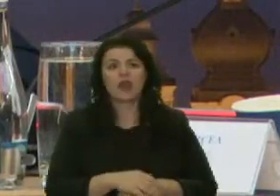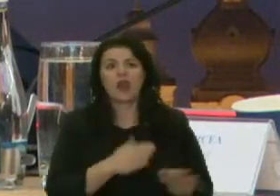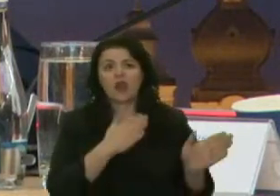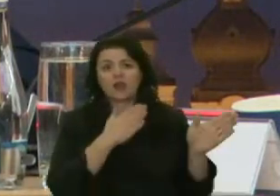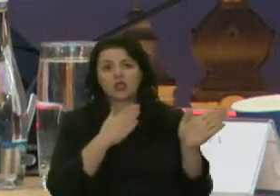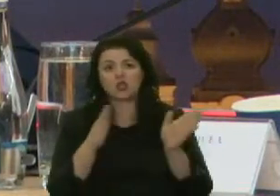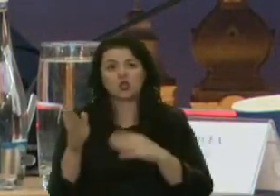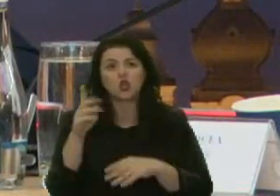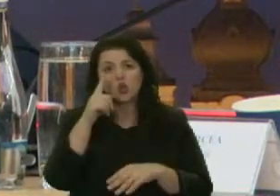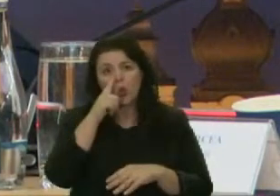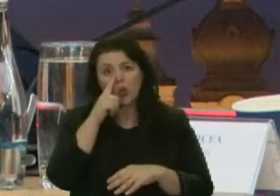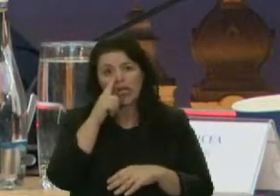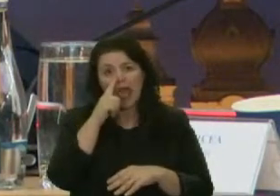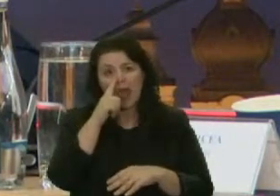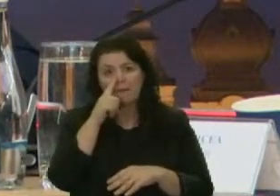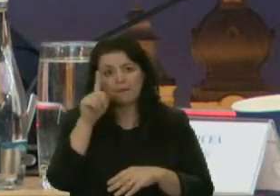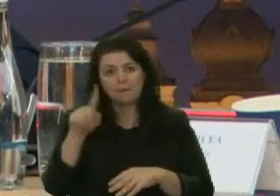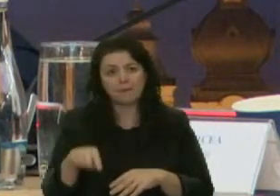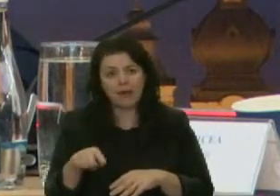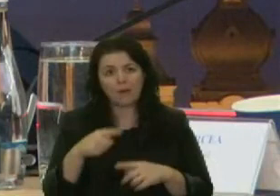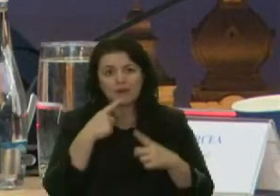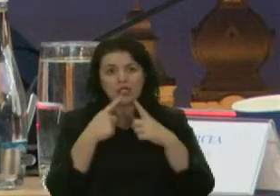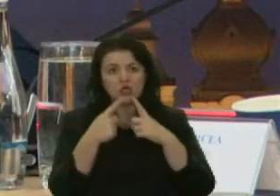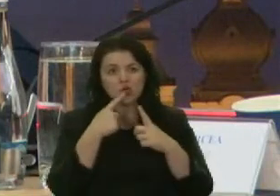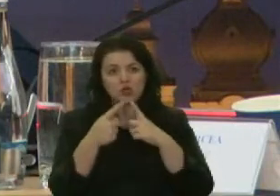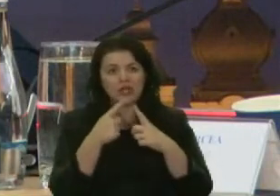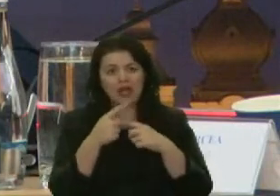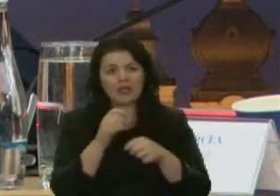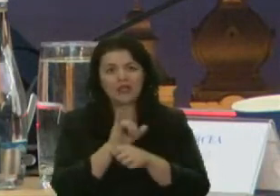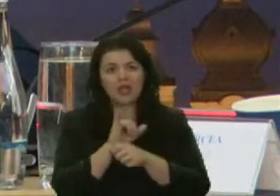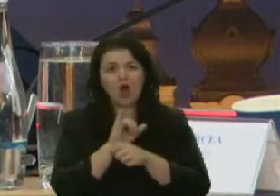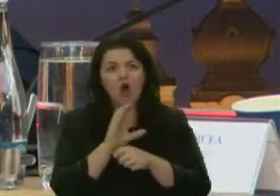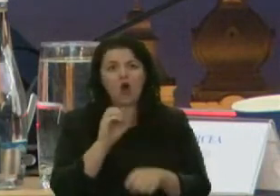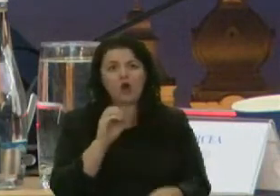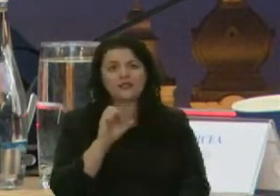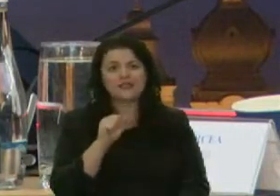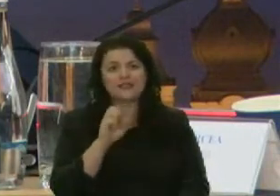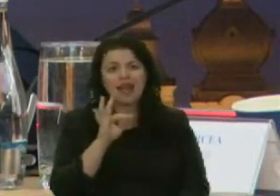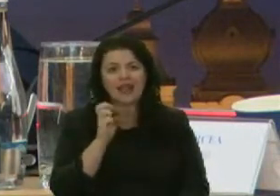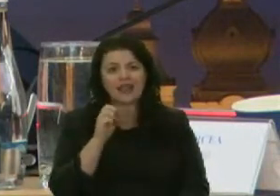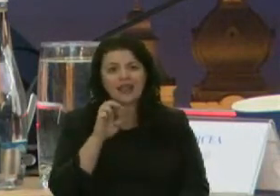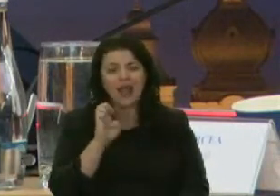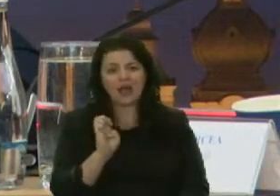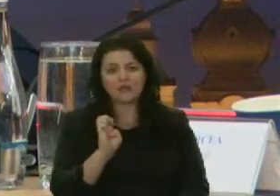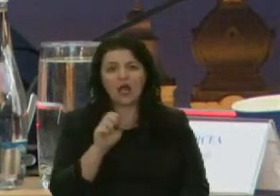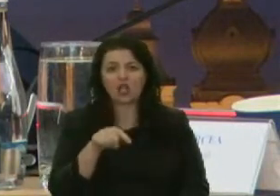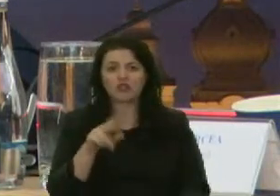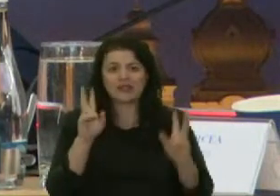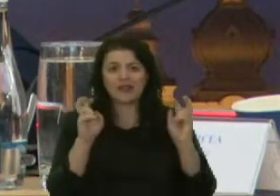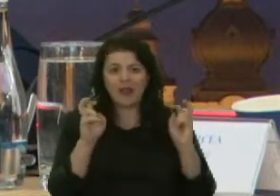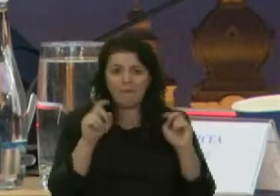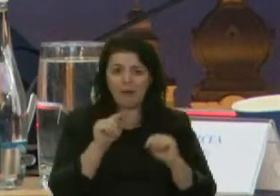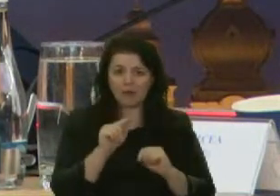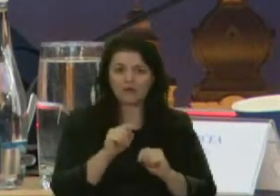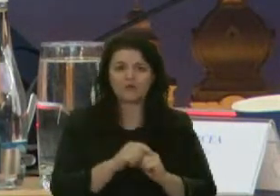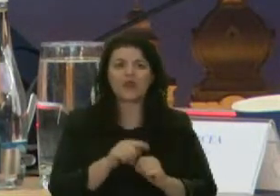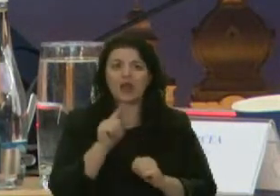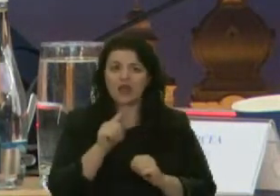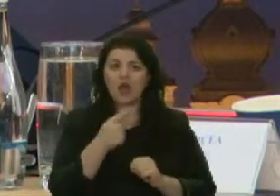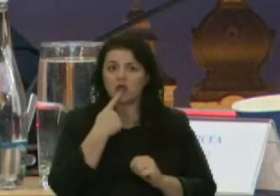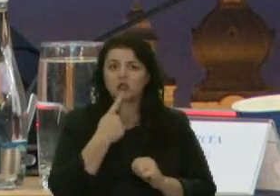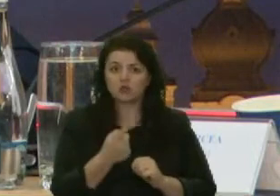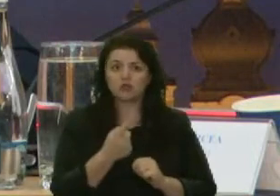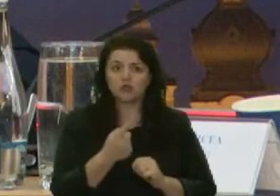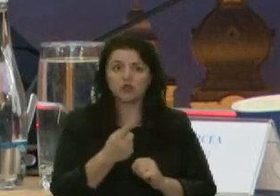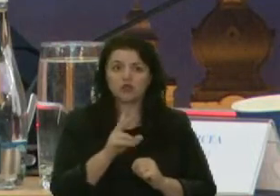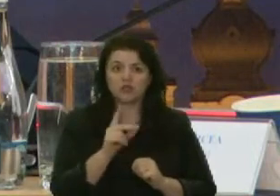luna iunie am discutat cu domnul director constantă directorul Spitalului Municipal această temă domnia sa mi a ridicat o încă